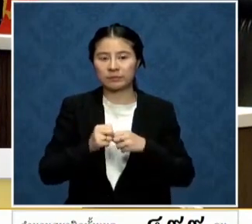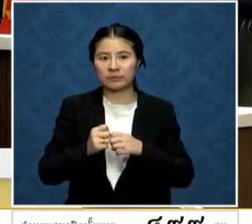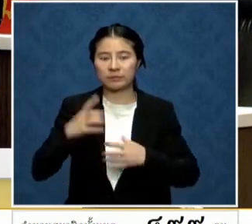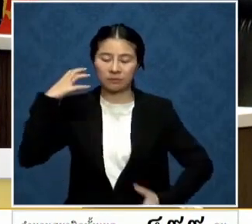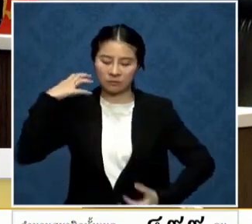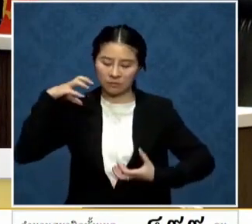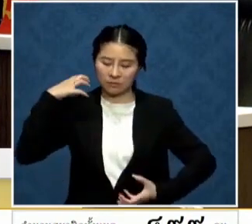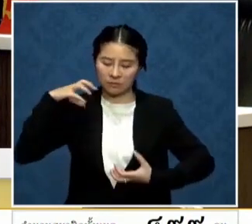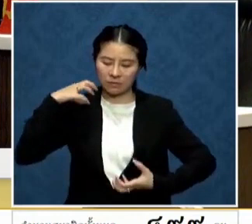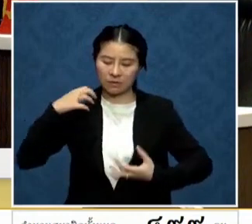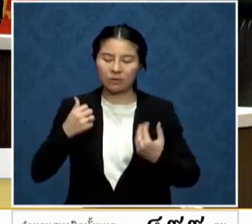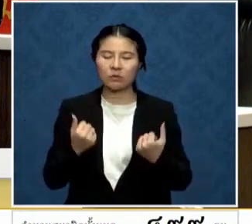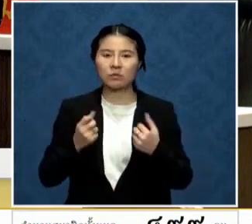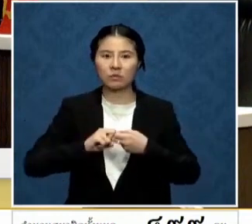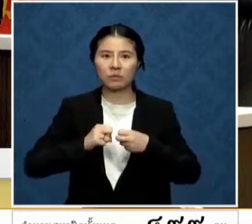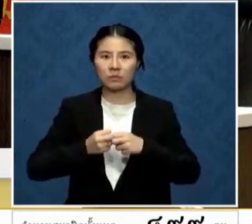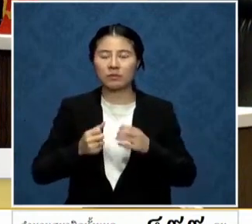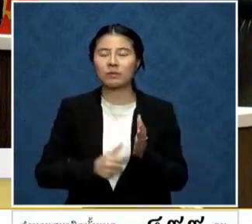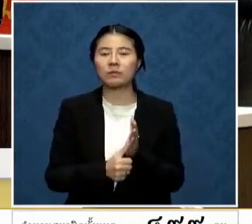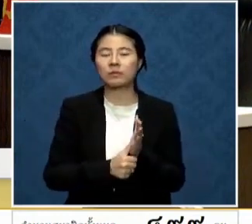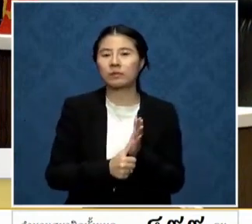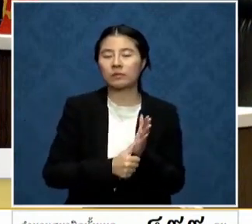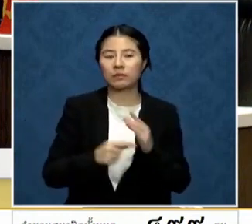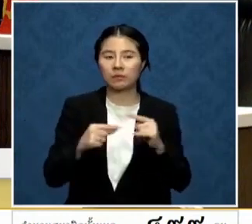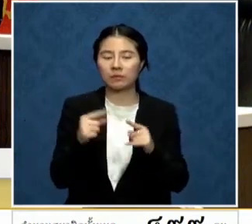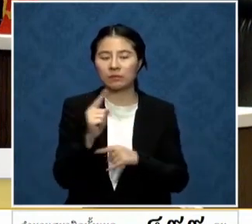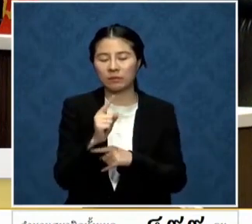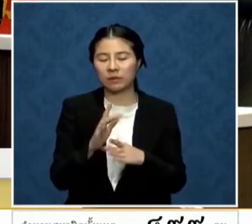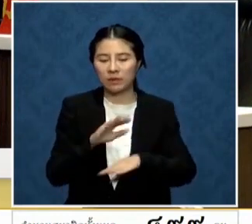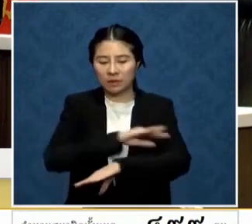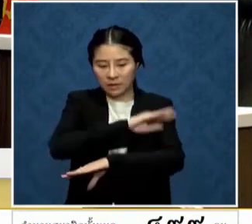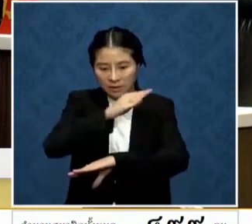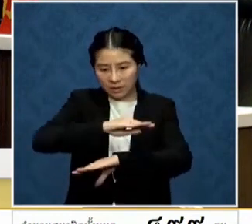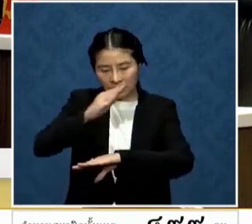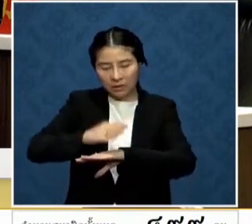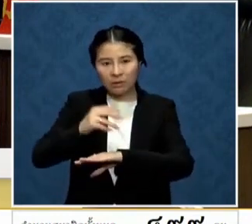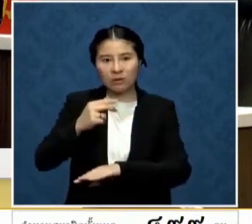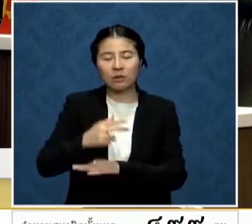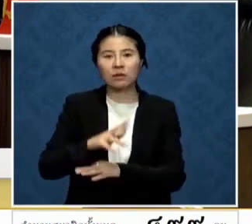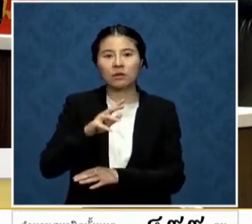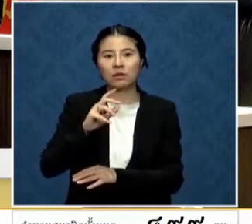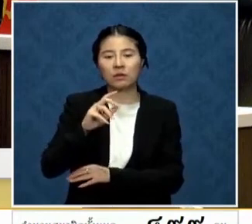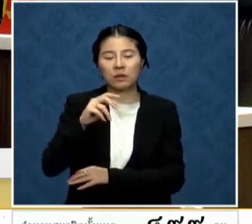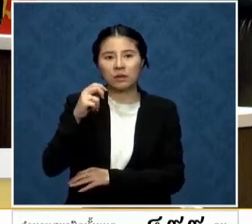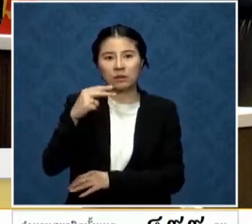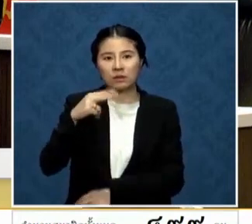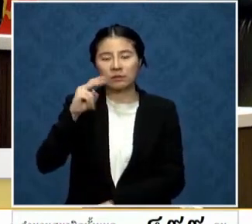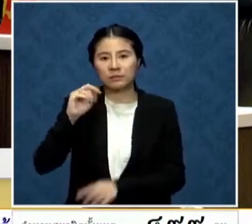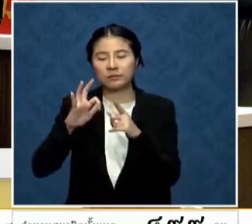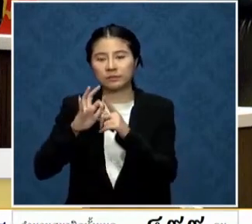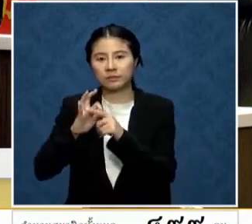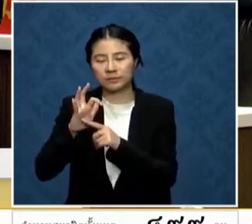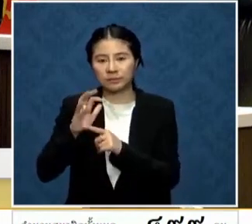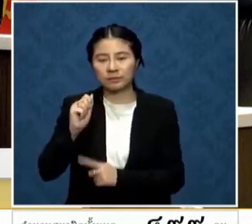แก๊งรักลิงไปพร้อมๆกันนะครับผมขอยกตัวอย่างนะครับในพื้นที่เขาหนอนนะครับอำเภอบรรพตพิสัยจังหวัดนครสวรรค์จากการลงพื้นที่นะ